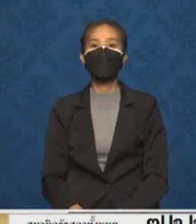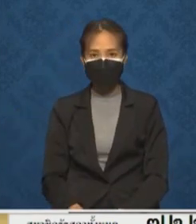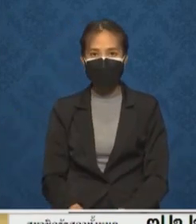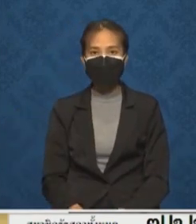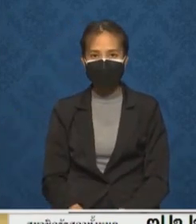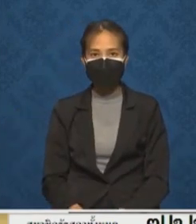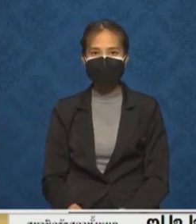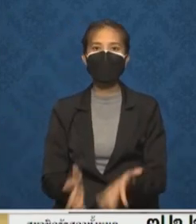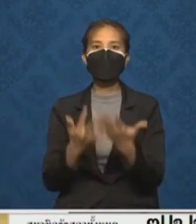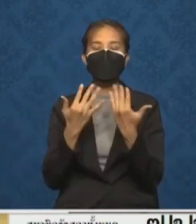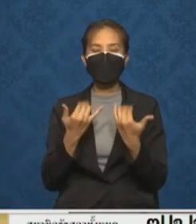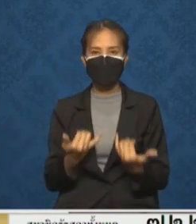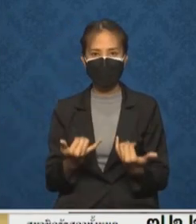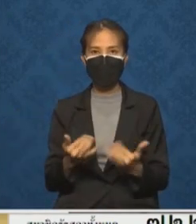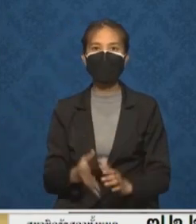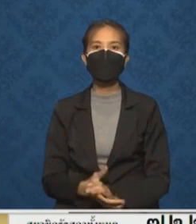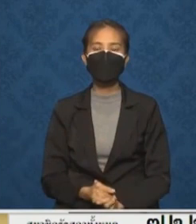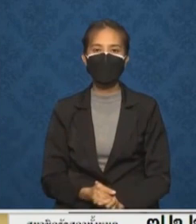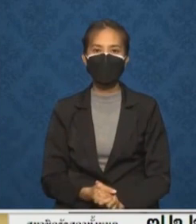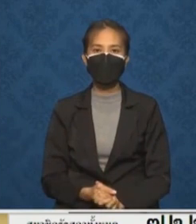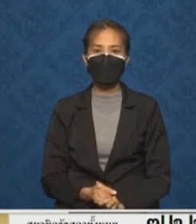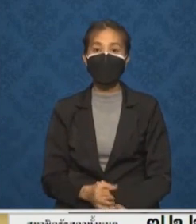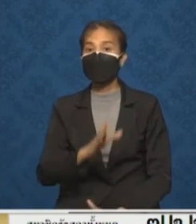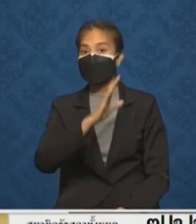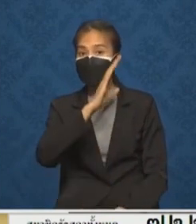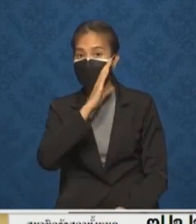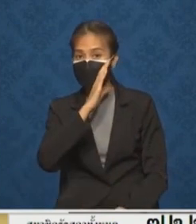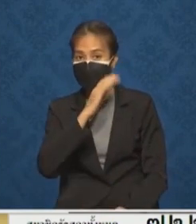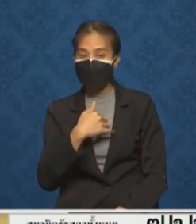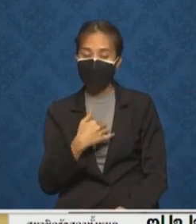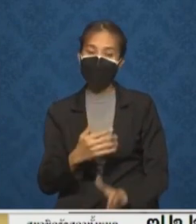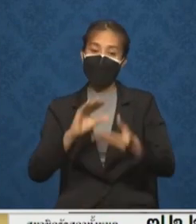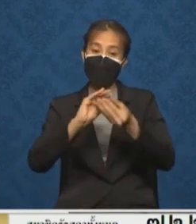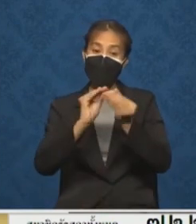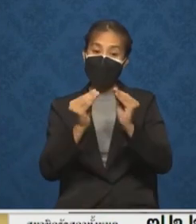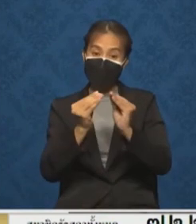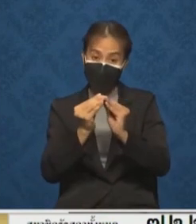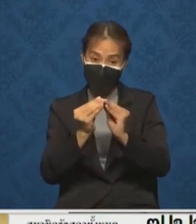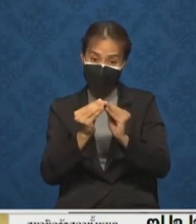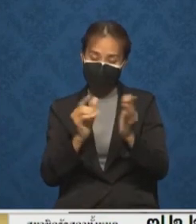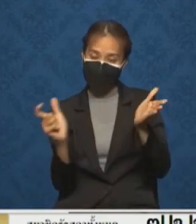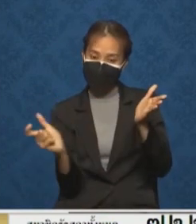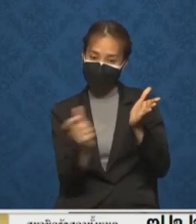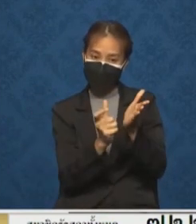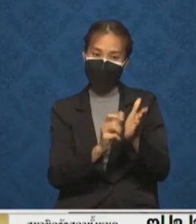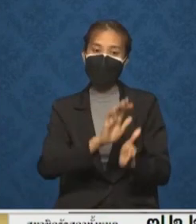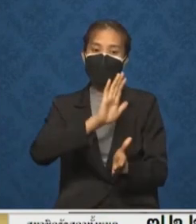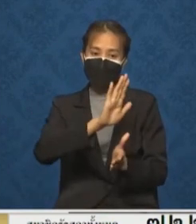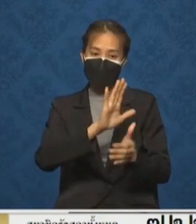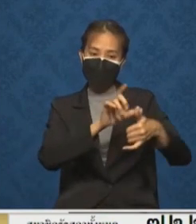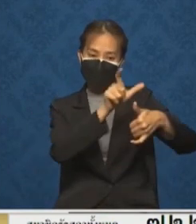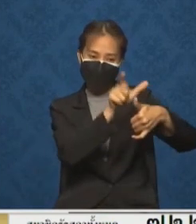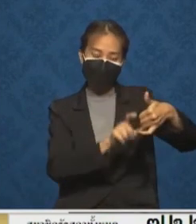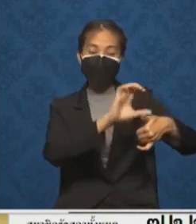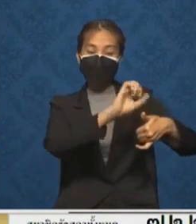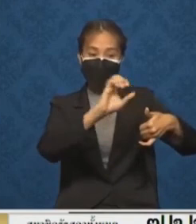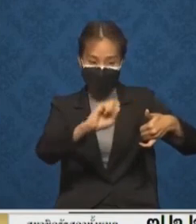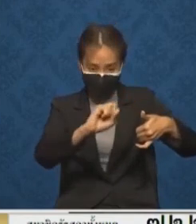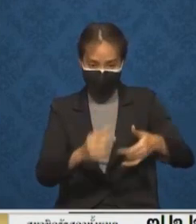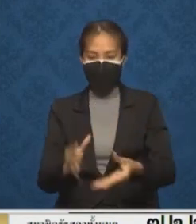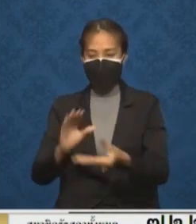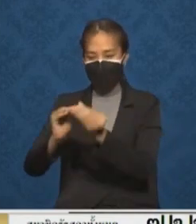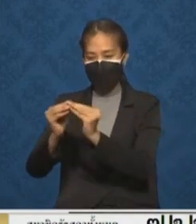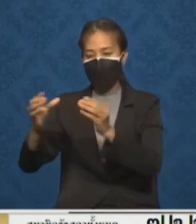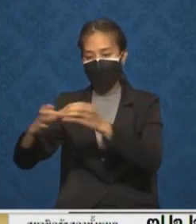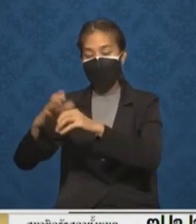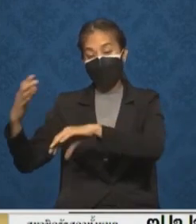การกำหนดให้หมายเลขหรือบัตรเบอร์ของผู้สมัครรับเลือกตั้งกับของพรรคการเมืองเป็นบัตรเบอร์เดียว